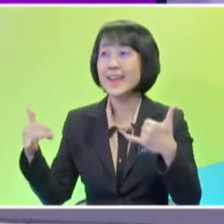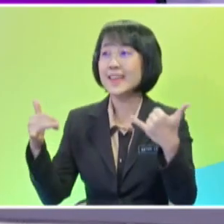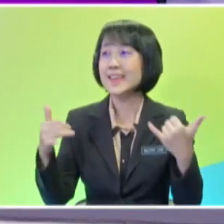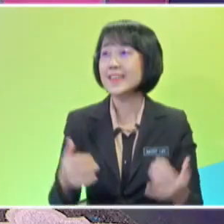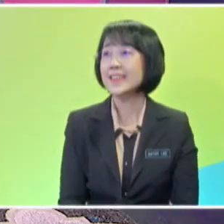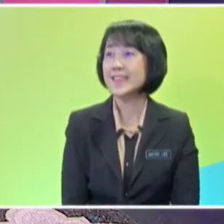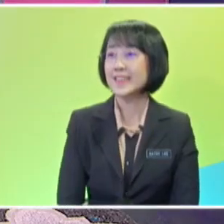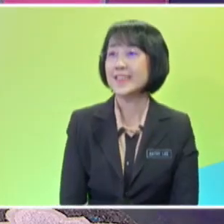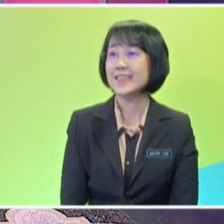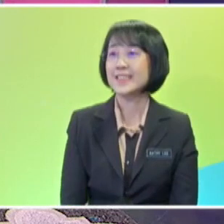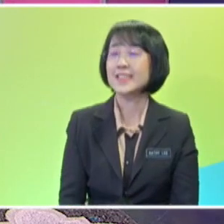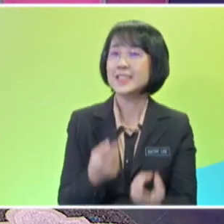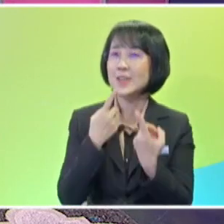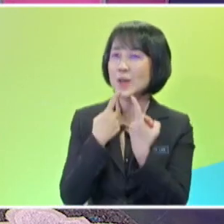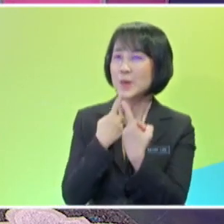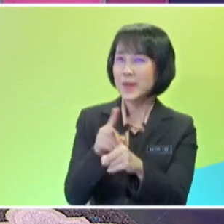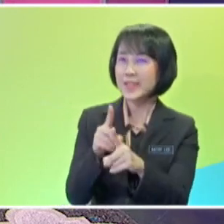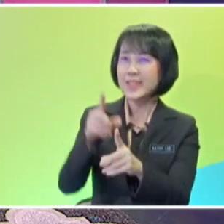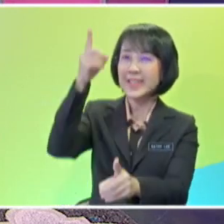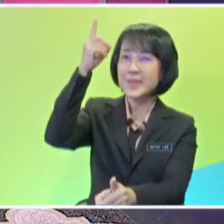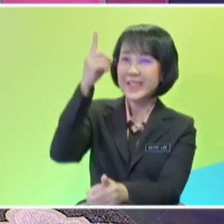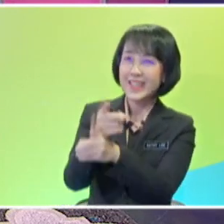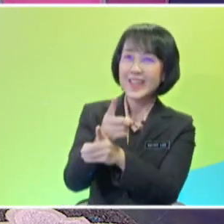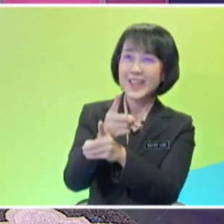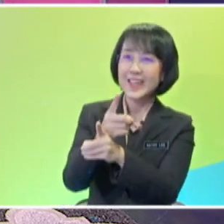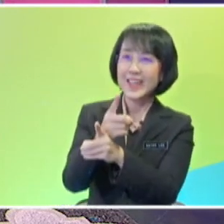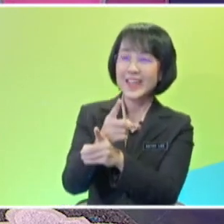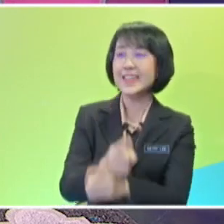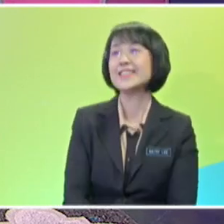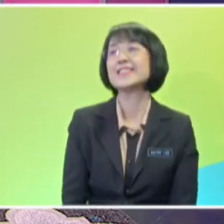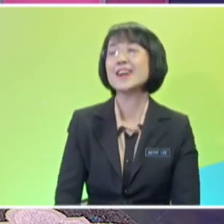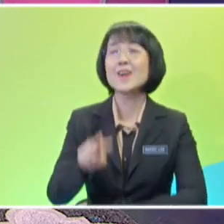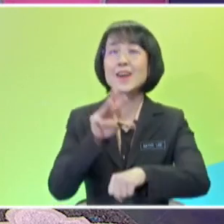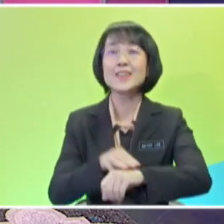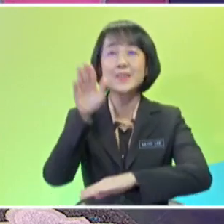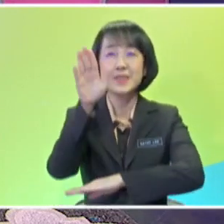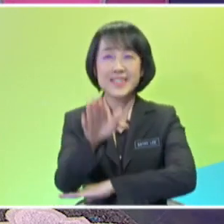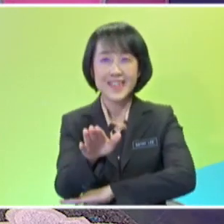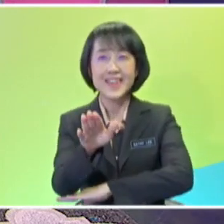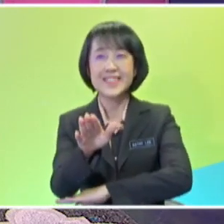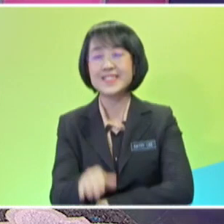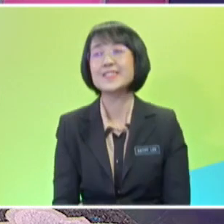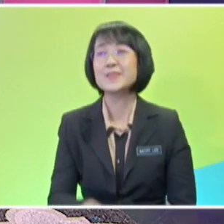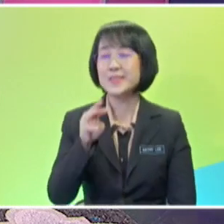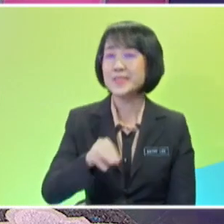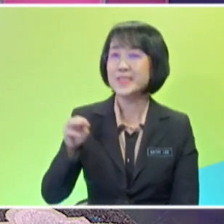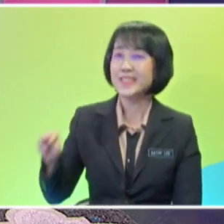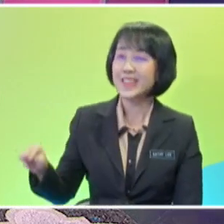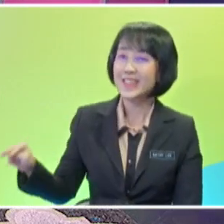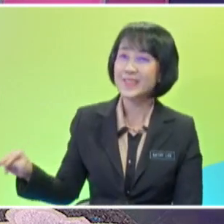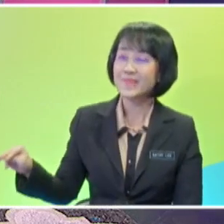adalah betul sebab waktu pertama murid-murid di